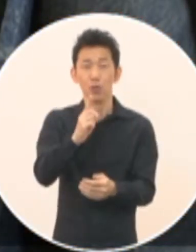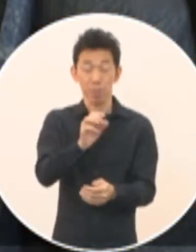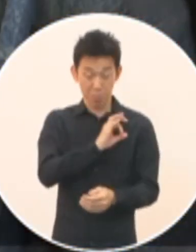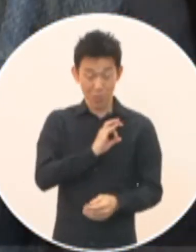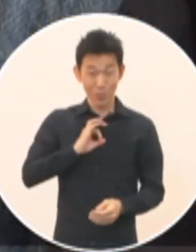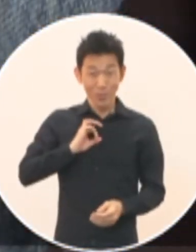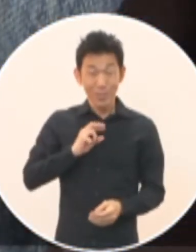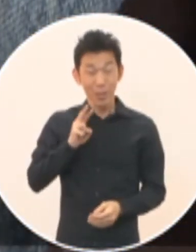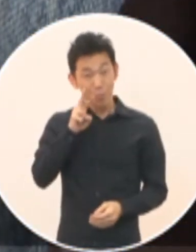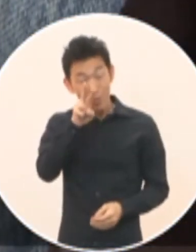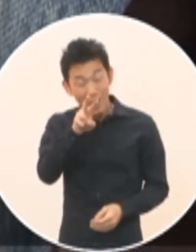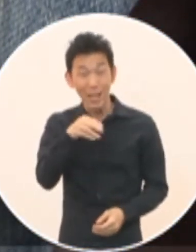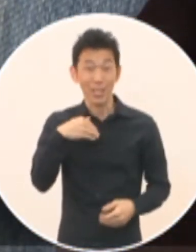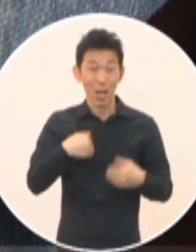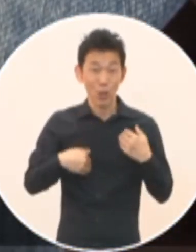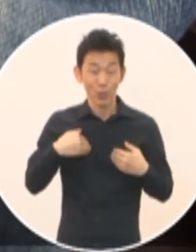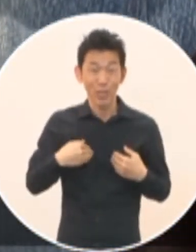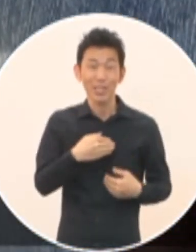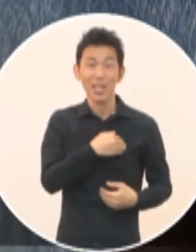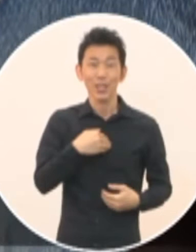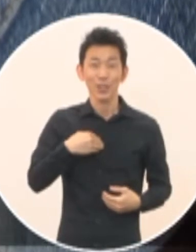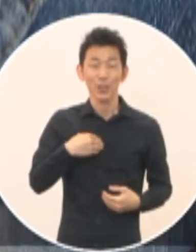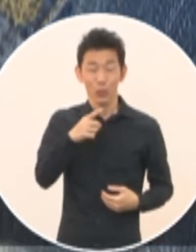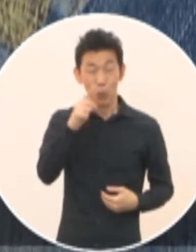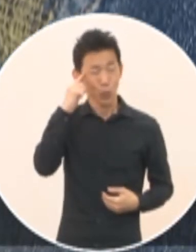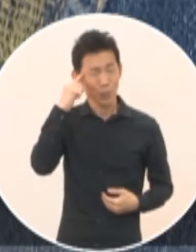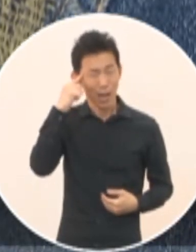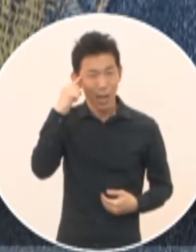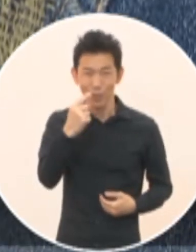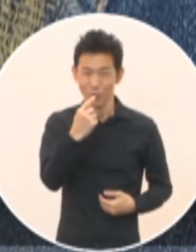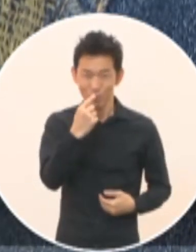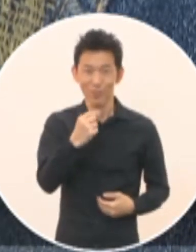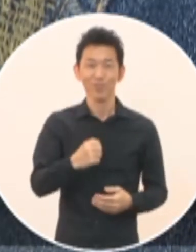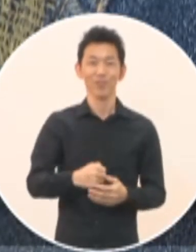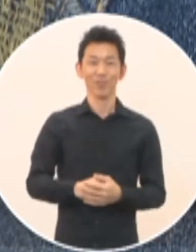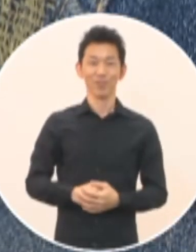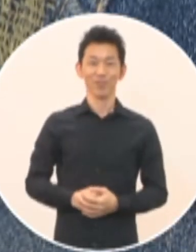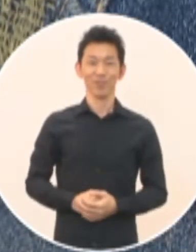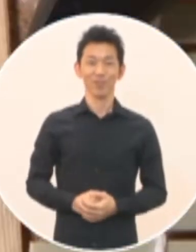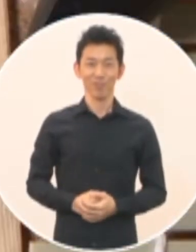につけて目で見て楽しんでいただけるっていうのをモットーにしてます。